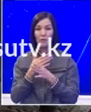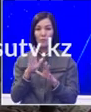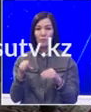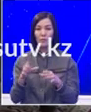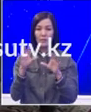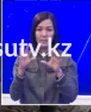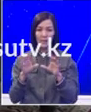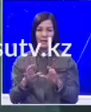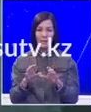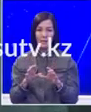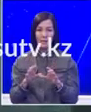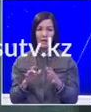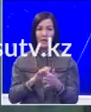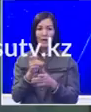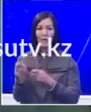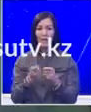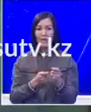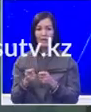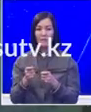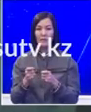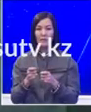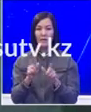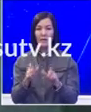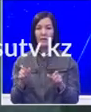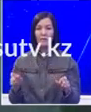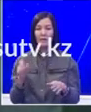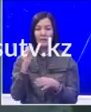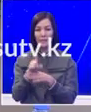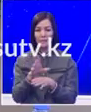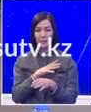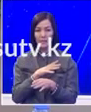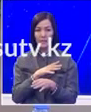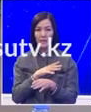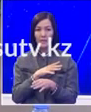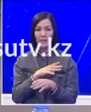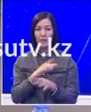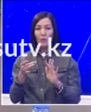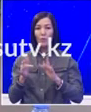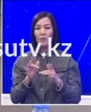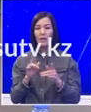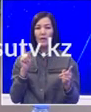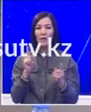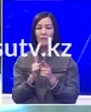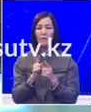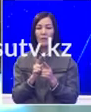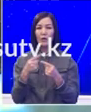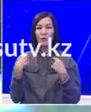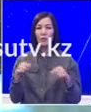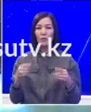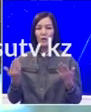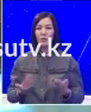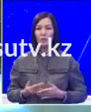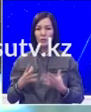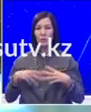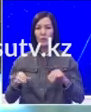заң аясында деп қала әкіміне тұрғындардың тілегін жерде қалдырмауды тапсырды. Орайы келген онлайн қабылдауға тұрғын Другая жизнь қоғамдық